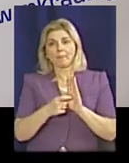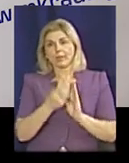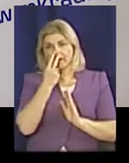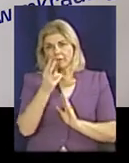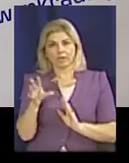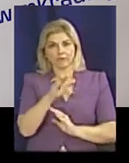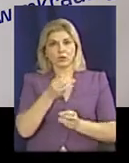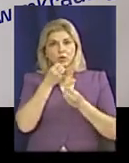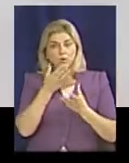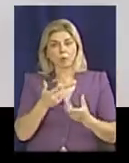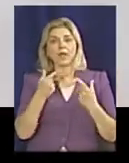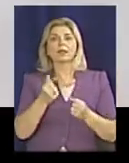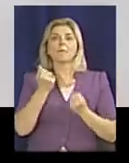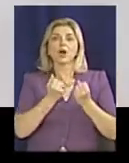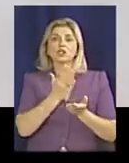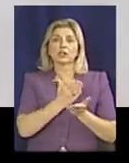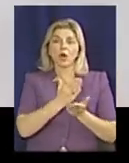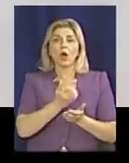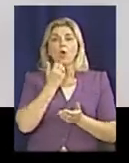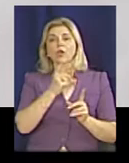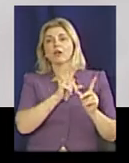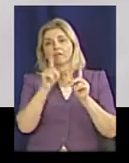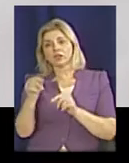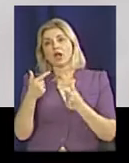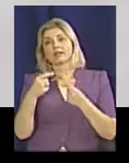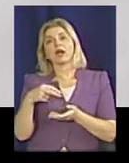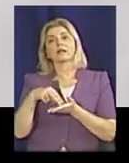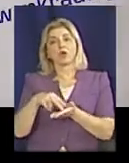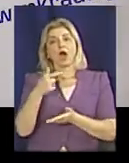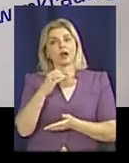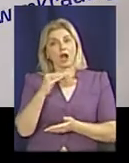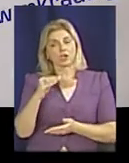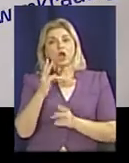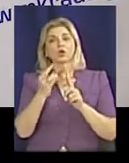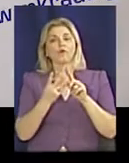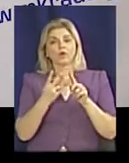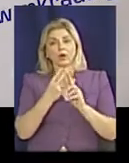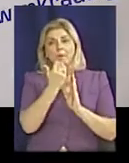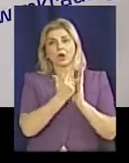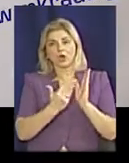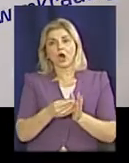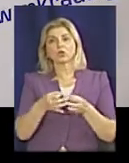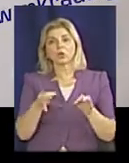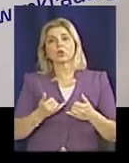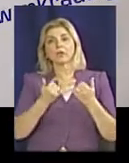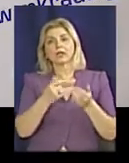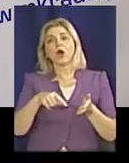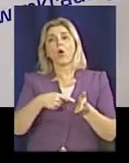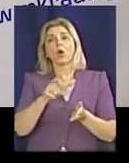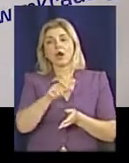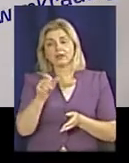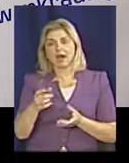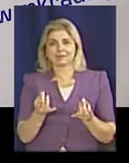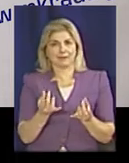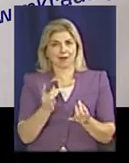все добре. Де машини знаходяться, коли виїжджають, де вони гаражуються. Але і друга програма, що доступна для городян, вона ще сира.